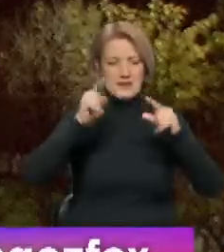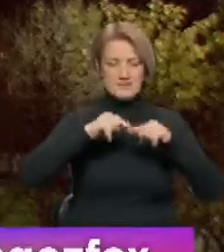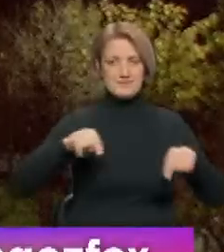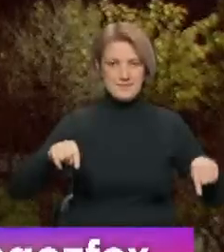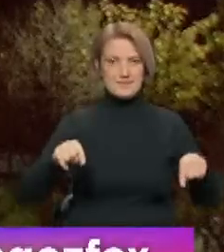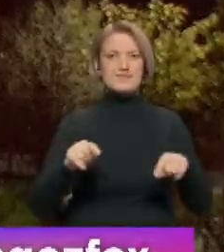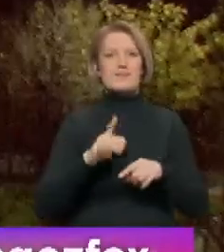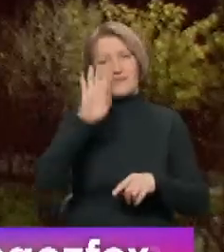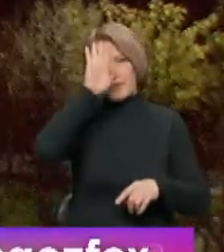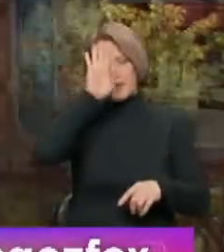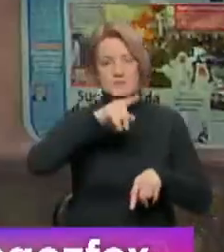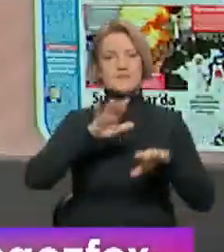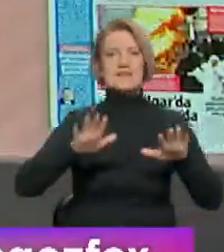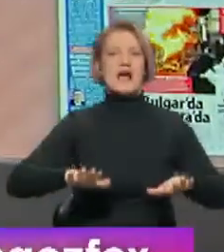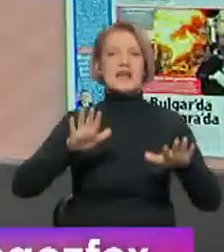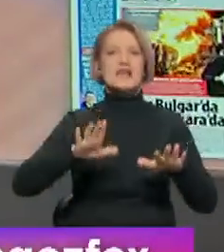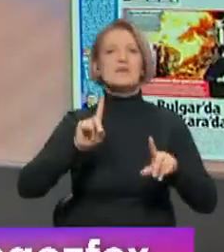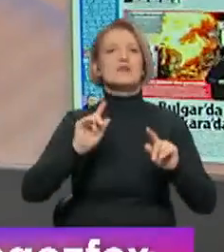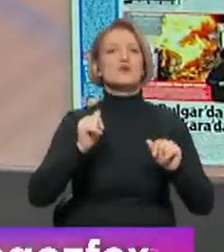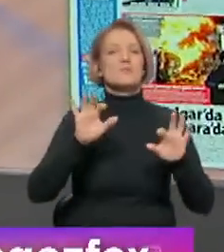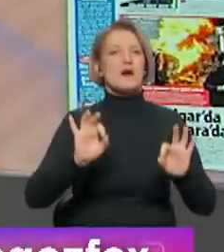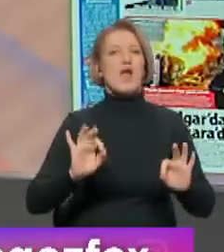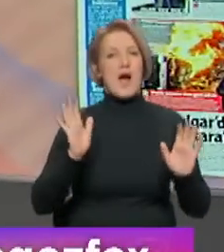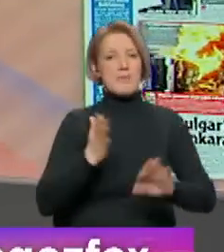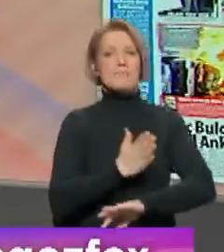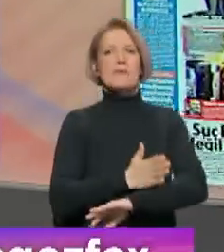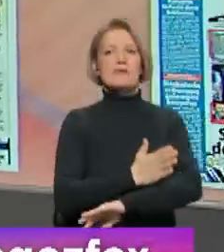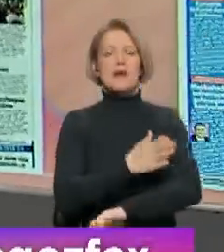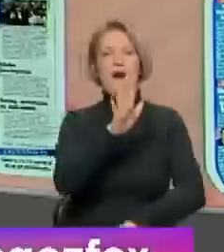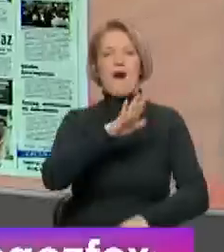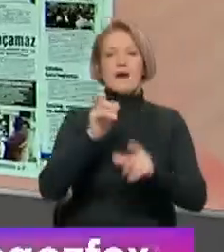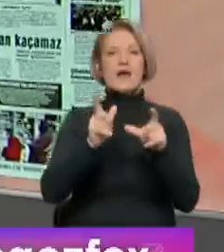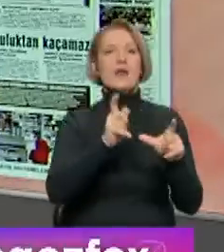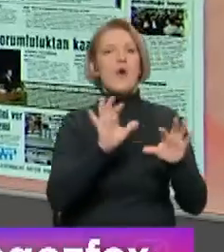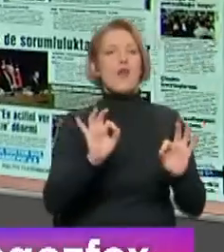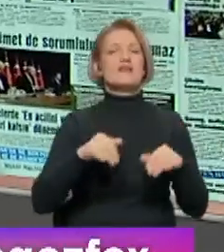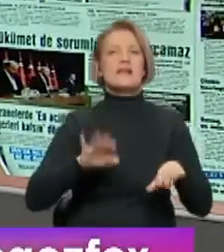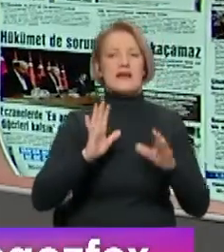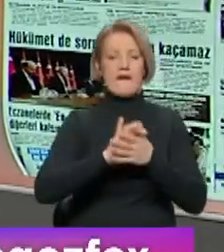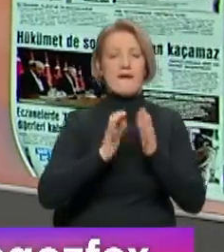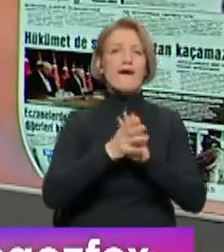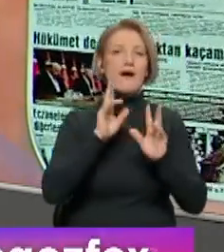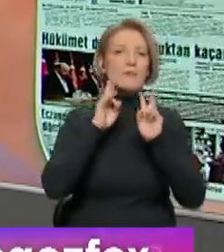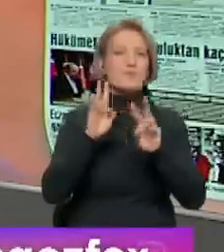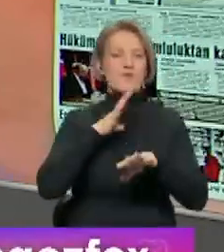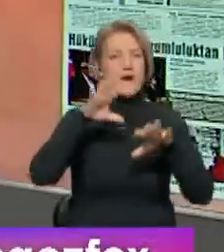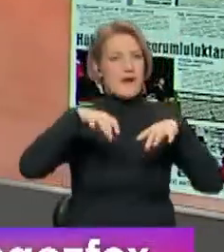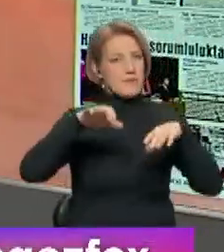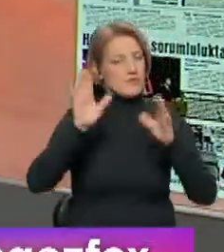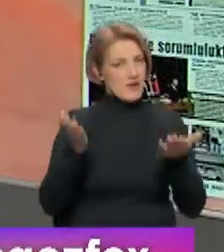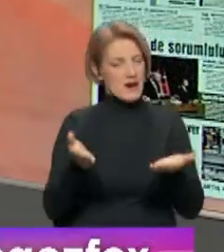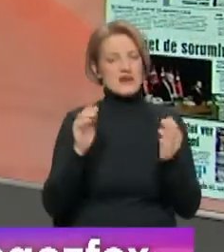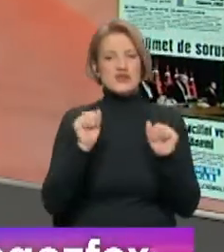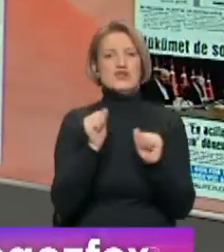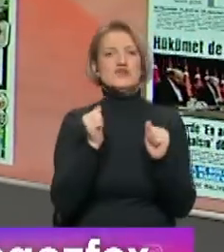altında İstanbul'da sakin bir gün başlıyor Ama memleketin her yeri öyle değil kar görüntüleri var Yağmur görüntüleri var